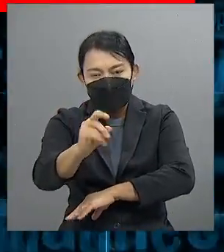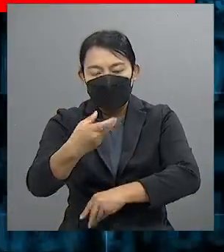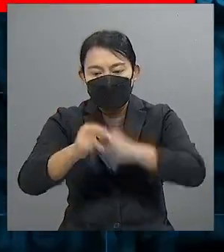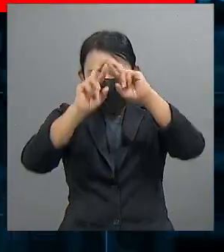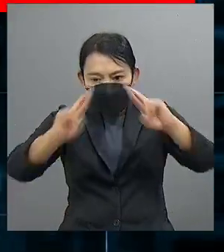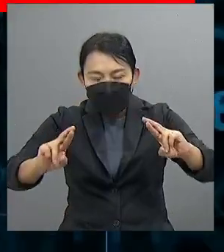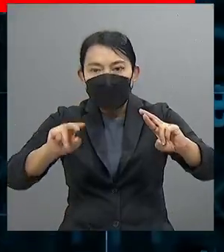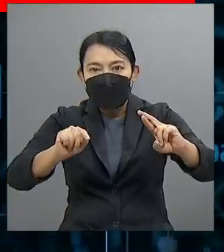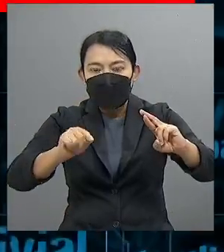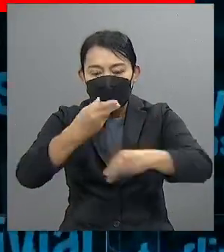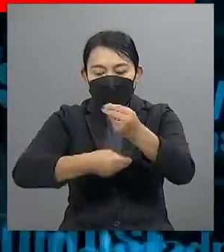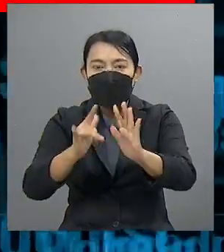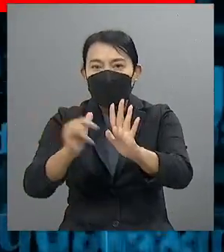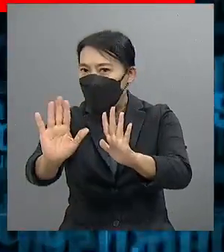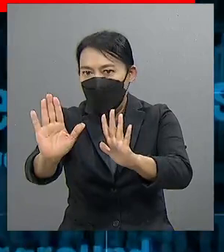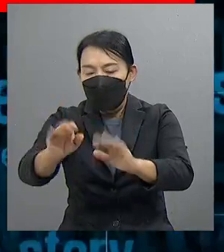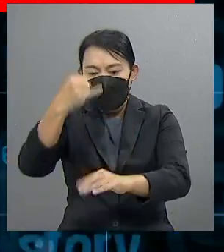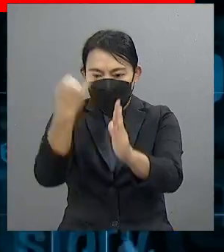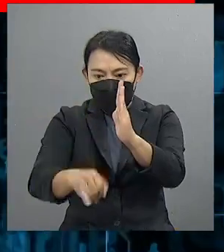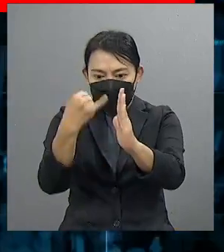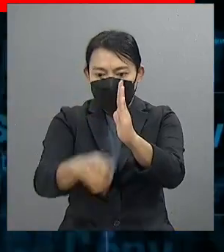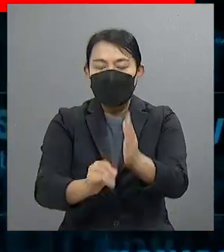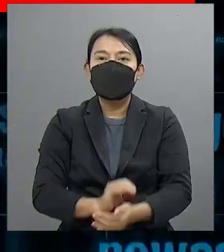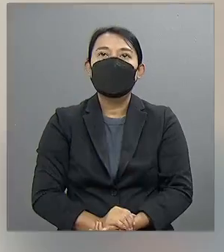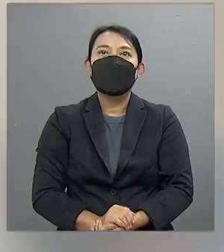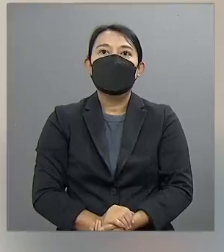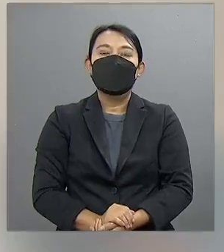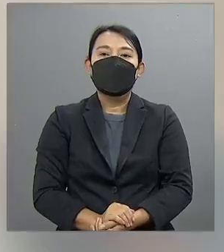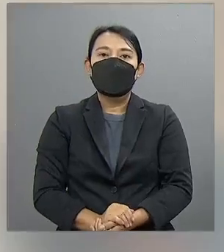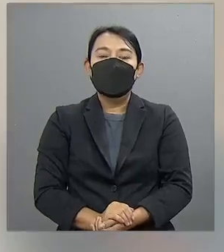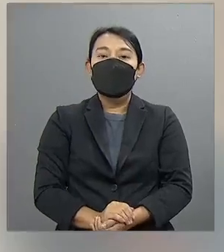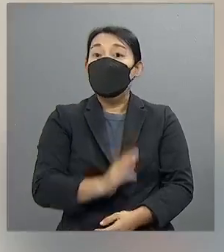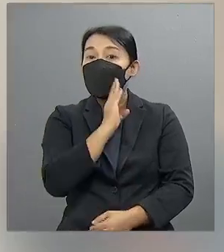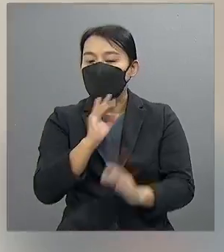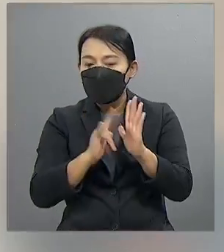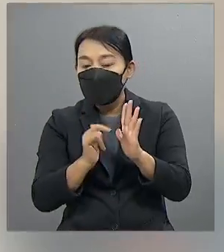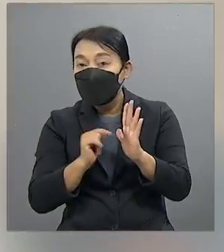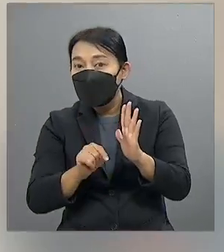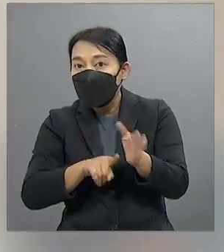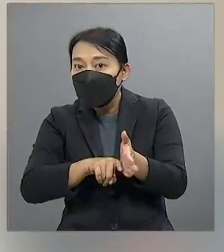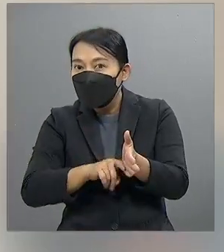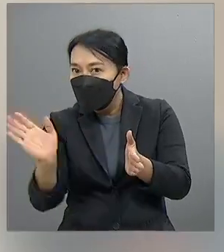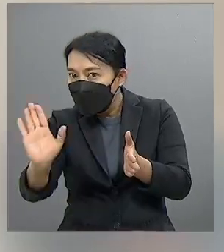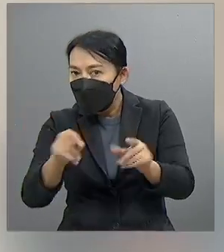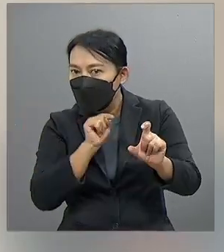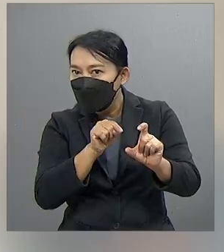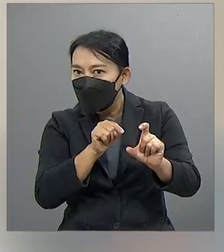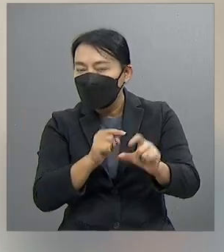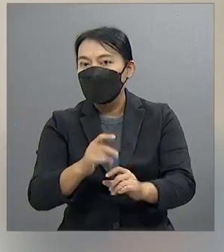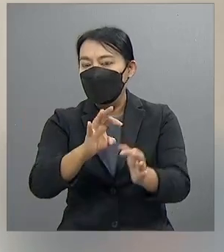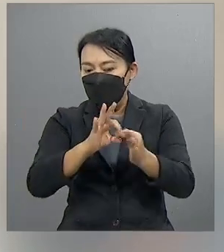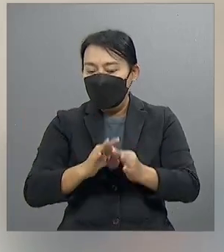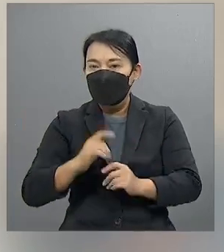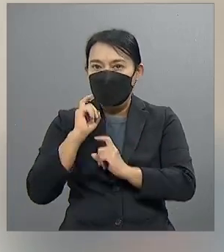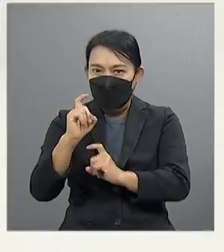อันนี้มีความผิดนะครับในแง่หนึ่งก็คือถ้าเกิดมันไม่ใช่วัคซีนเป็นสัตว์เป็นอย่างอื่นเนี่ยอาจจะได้รับอันตรายจากตัวส